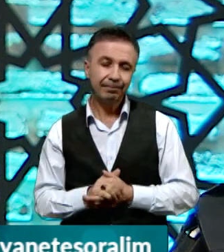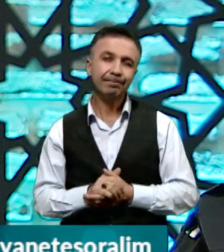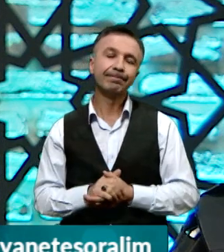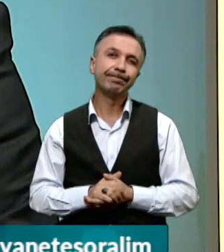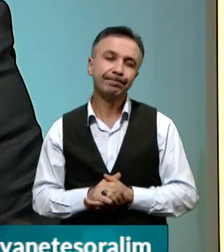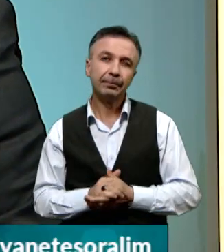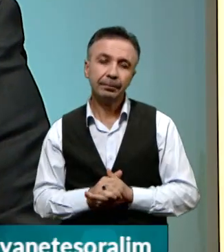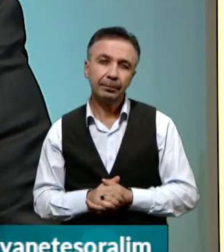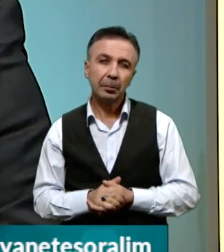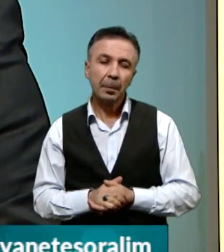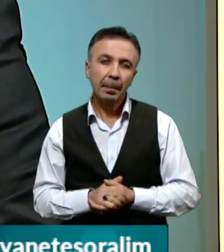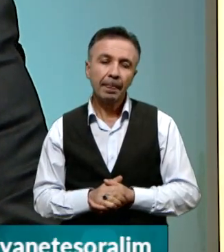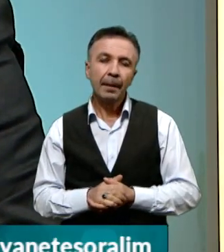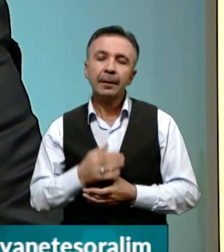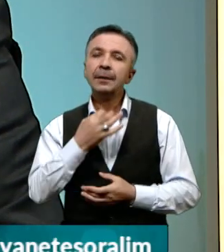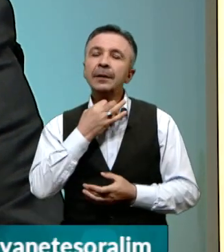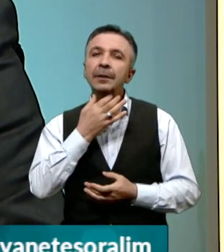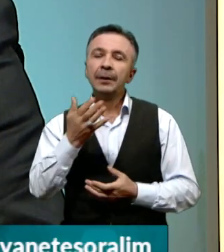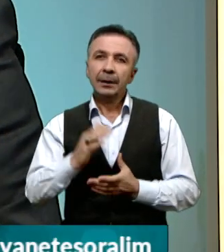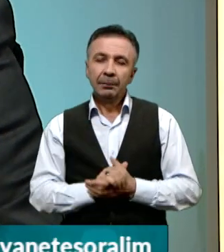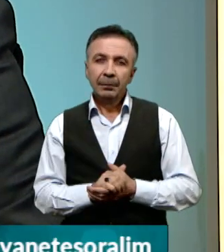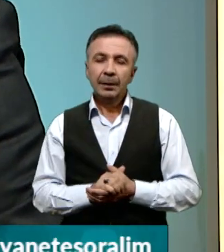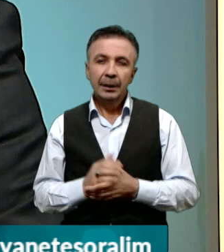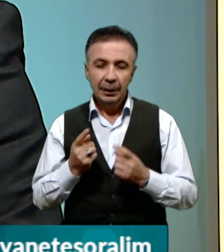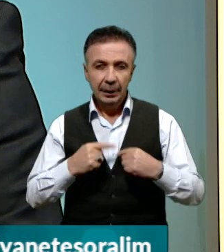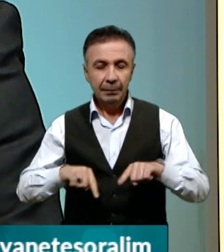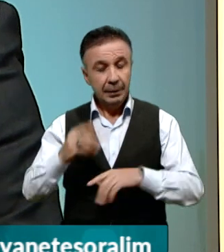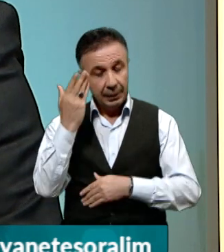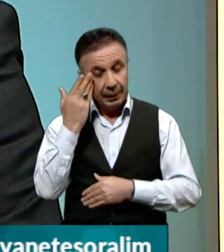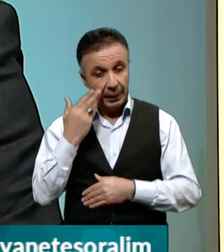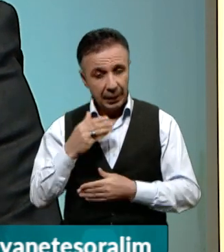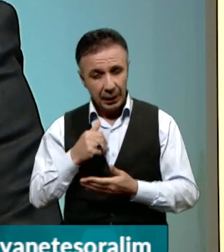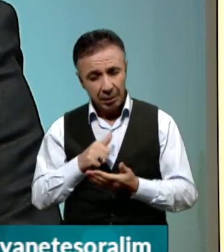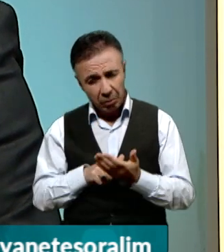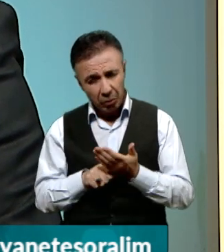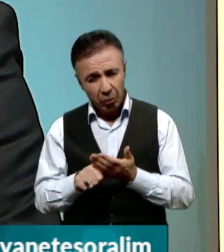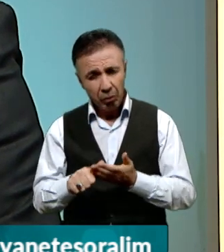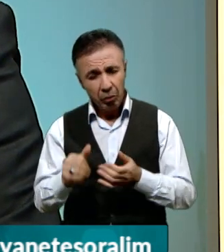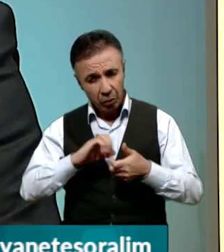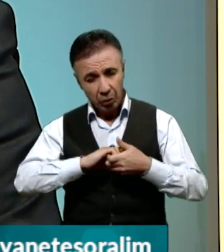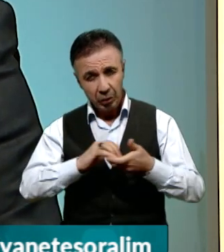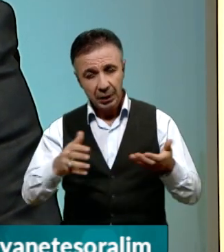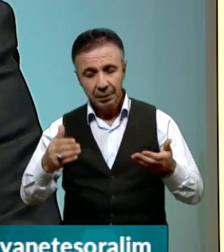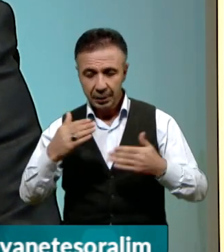demiş. Teşekkür ediyorum. Bize kulak veren ve bizi izleyen bütün dostları saygıyla, hürmetle selamlıyorum.